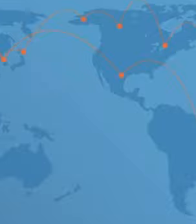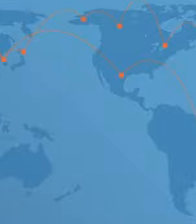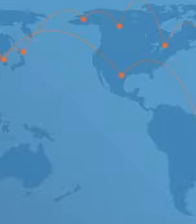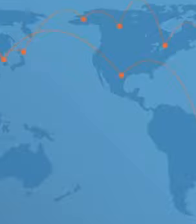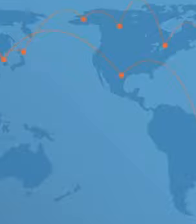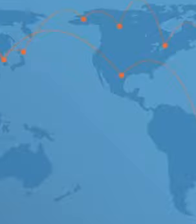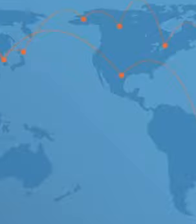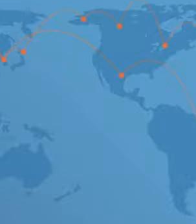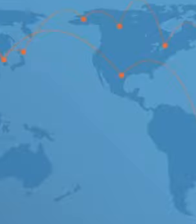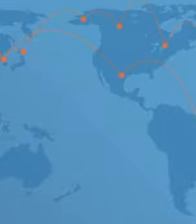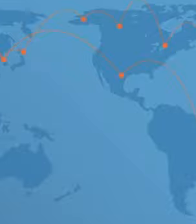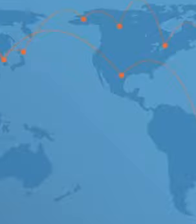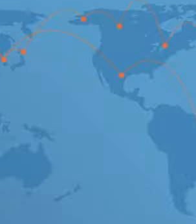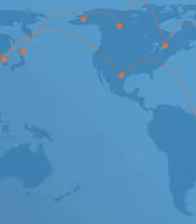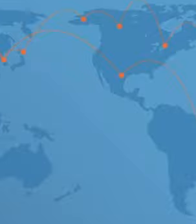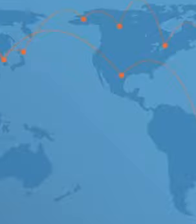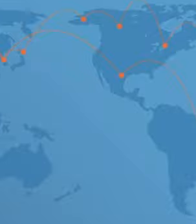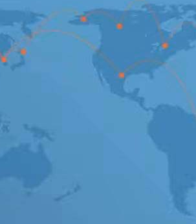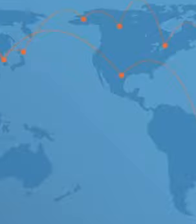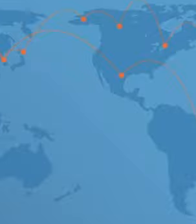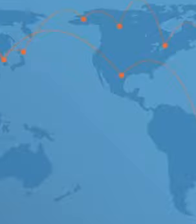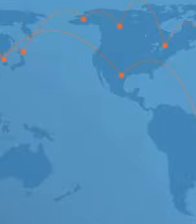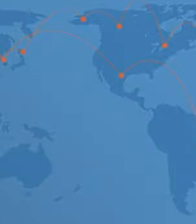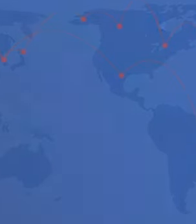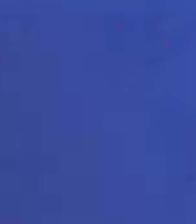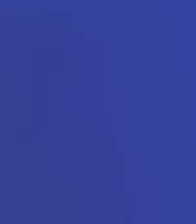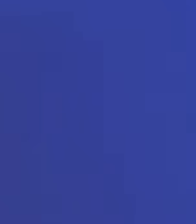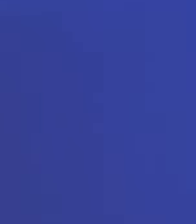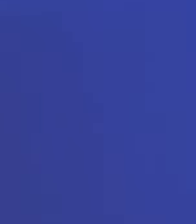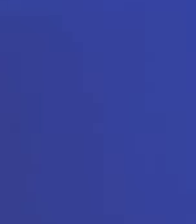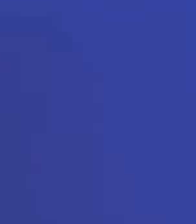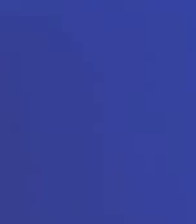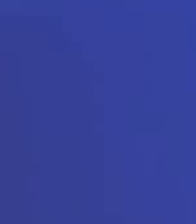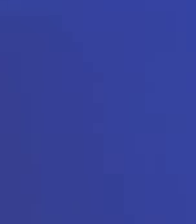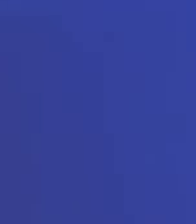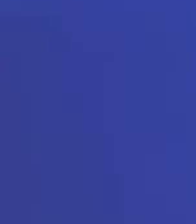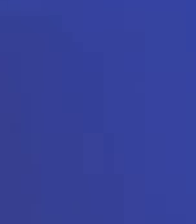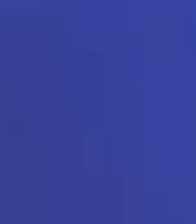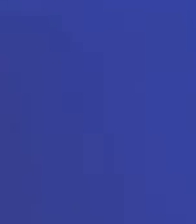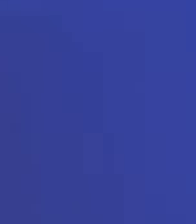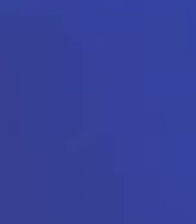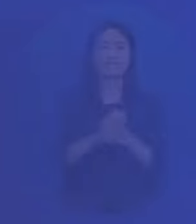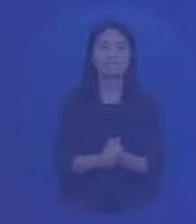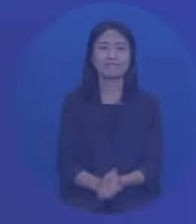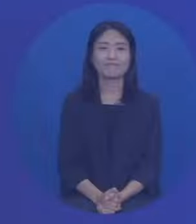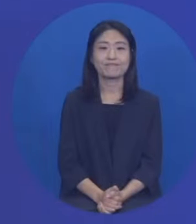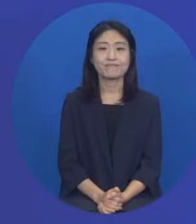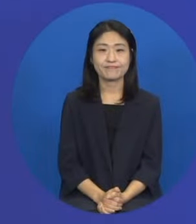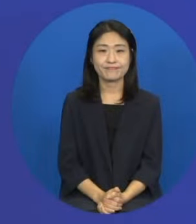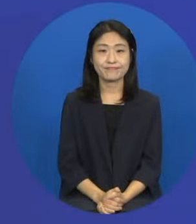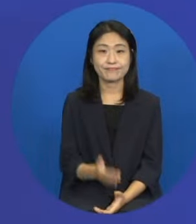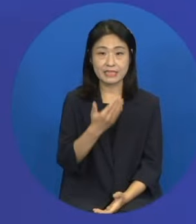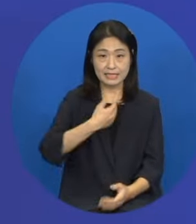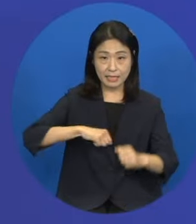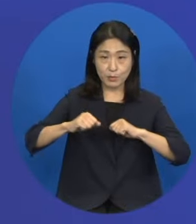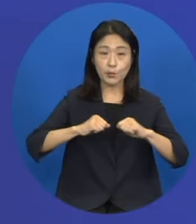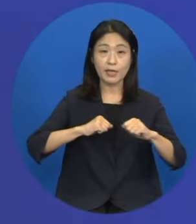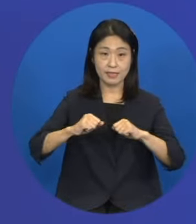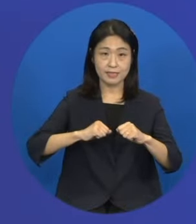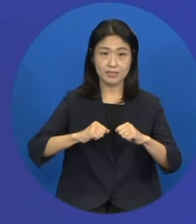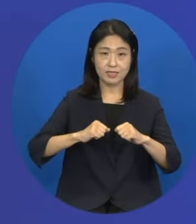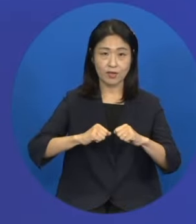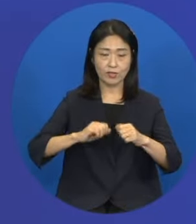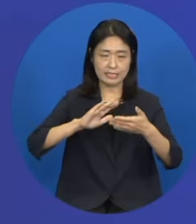데리고 예루살렘에서 돌아오니라. 아멘. 하나님의 말씀입니다. 자, 사도행전 시리즈